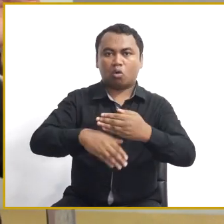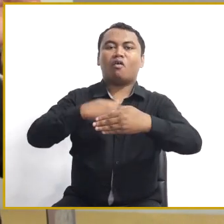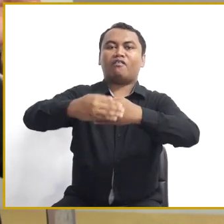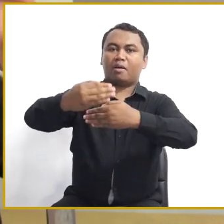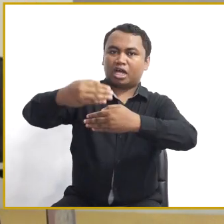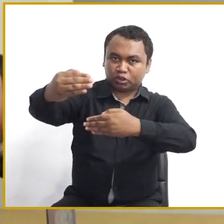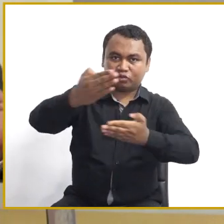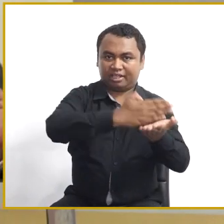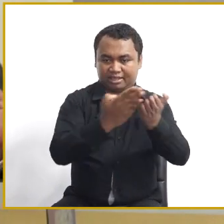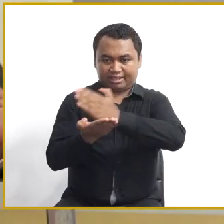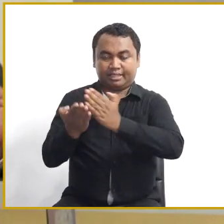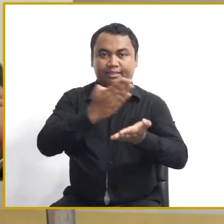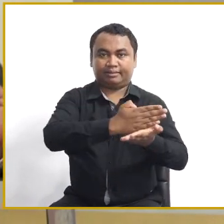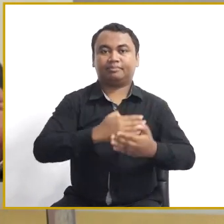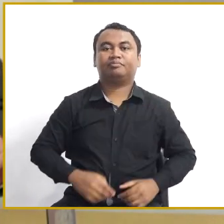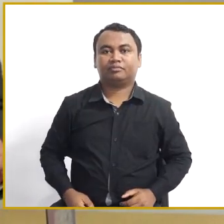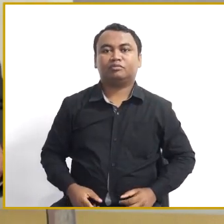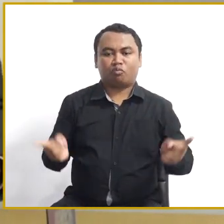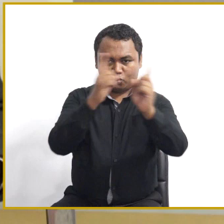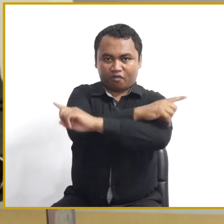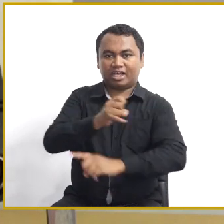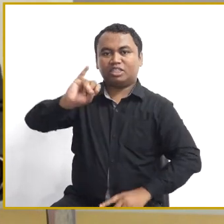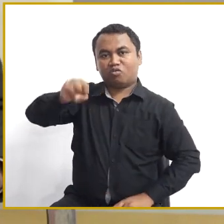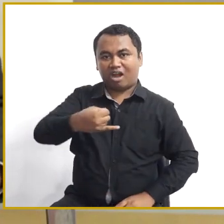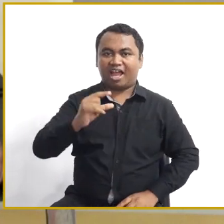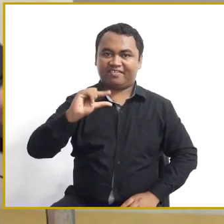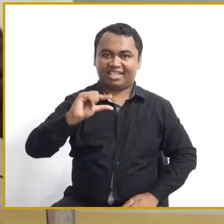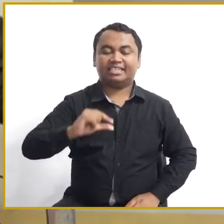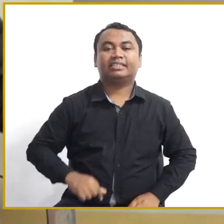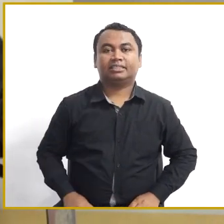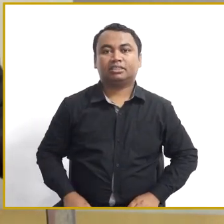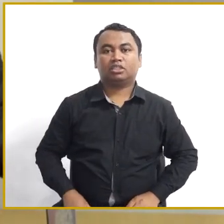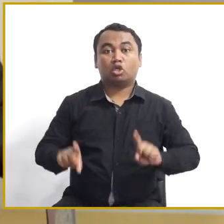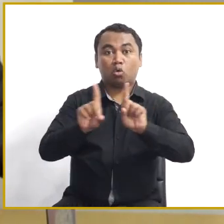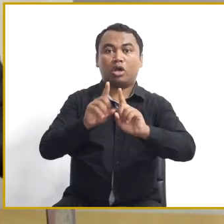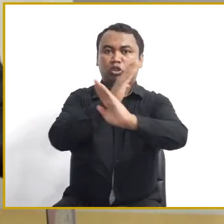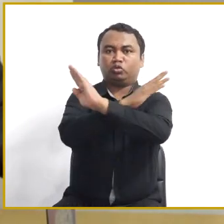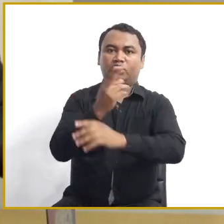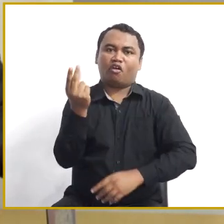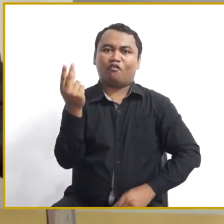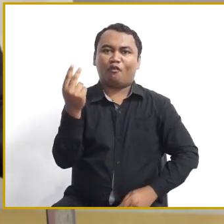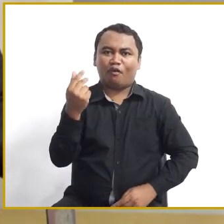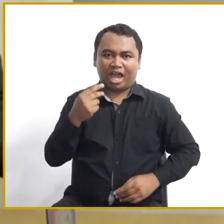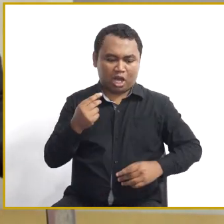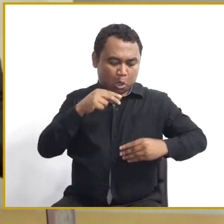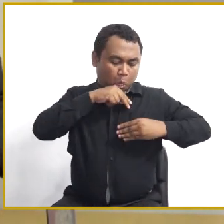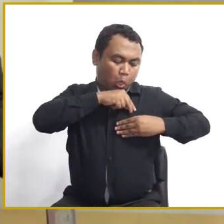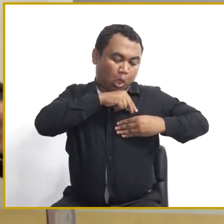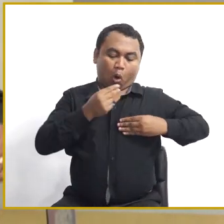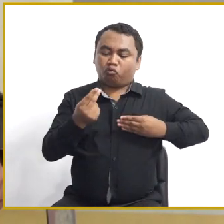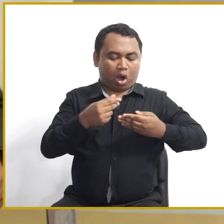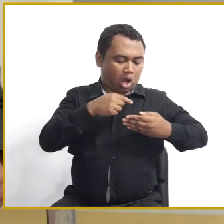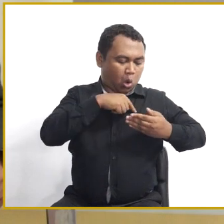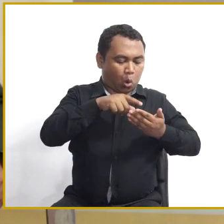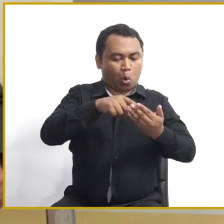zay ny tsy fandriam-pahalemana. Faharoan'izay, tsisy vola kirakirainy hoe mivarotra nisy